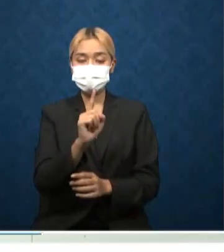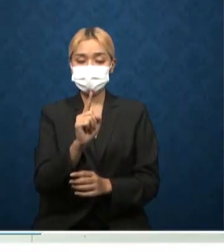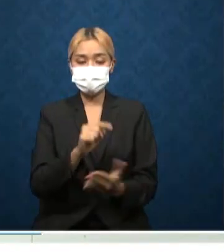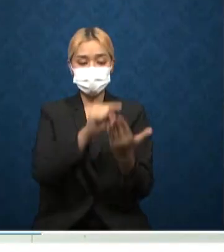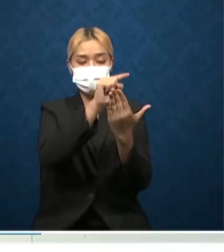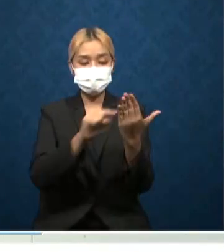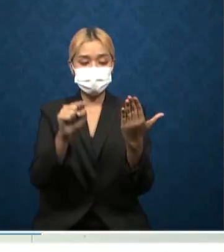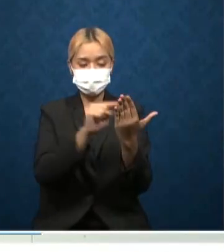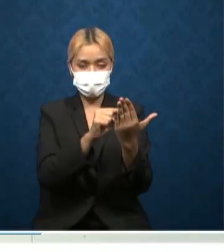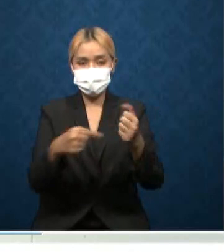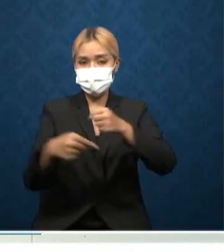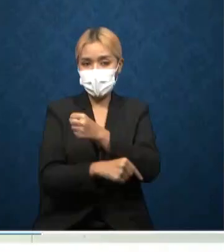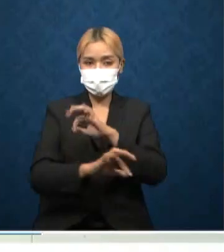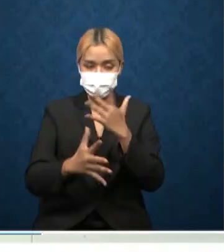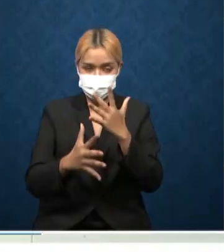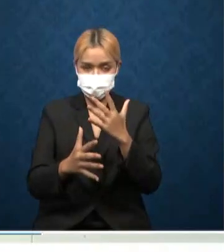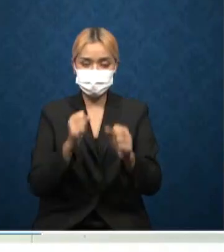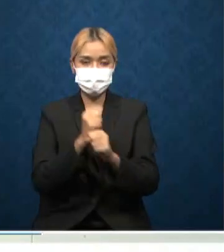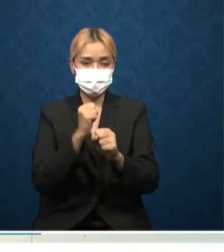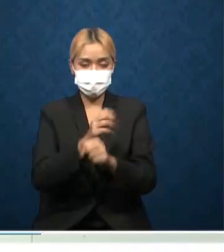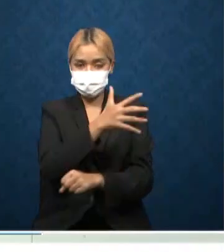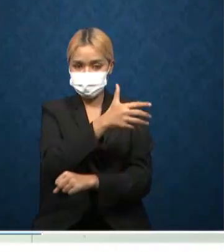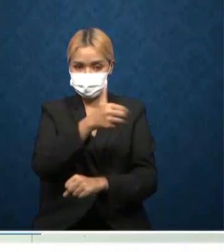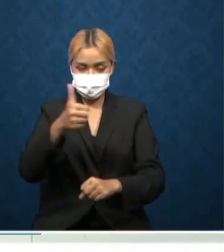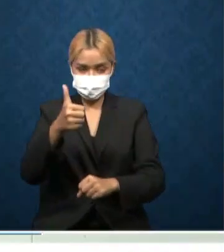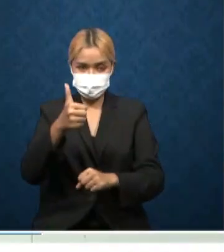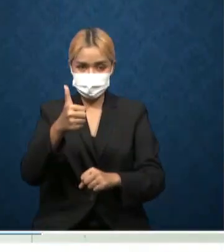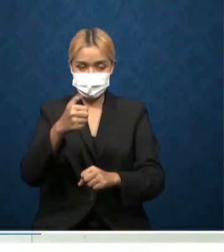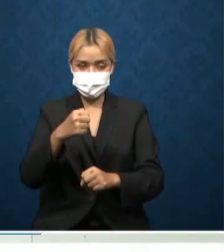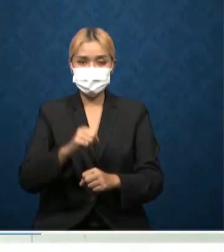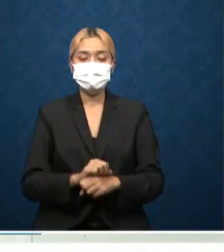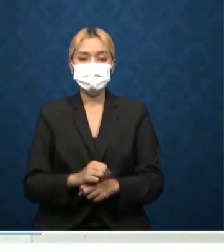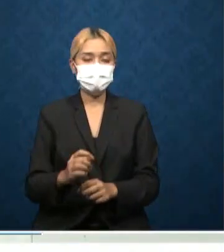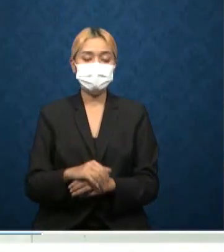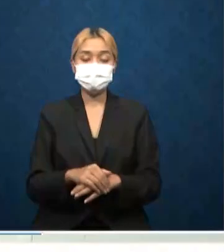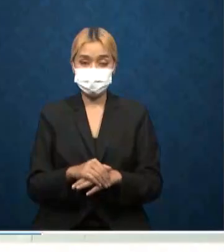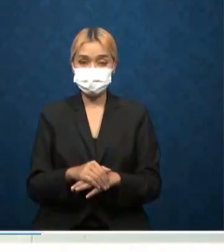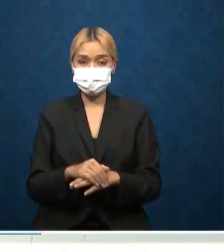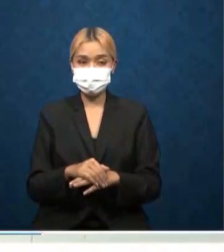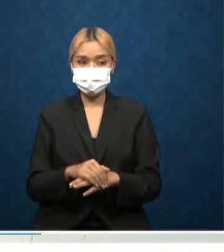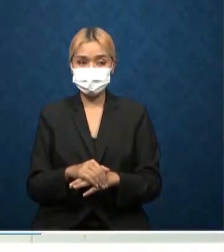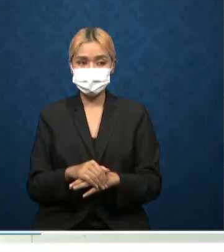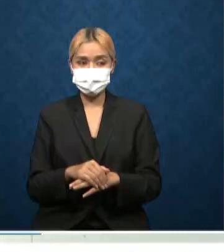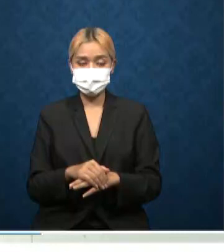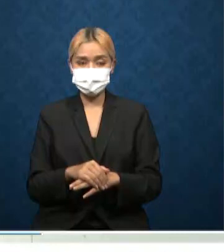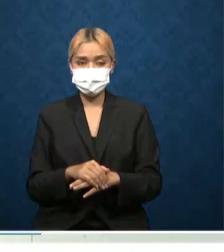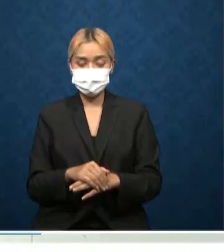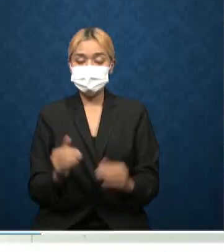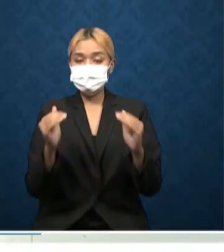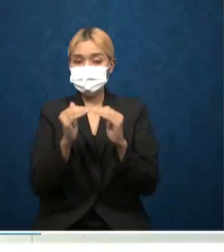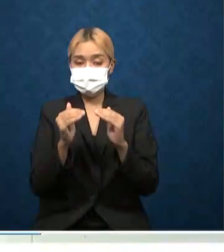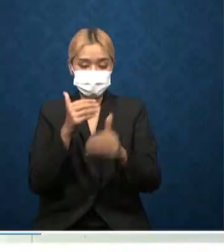เลือกตั้งที่สุจริตและเที่ยงธรรมปราศจากการลดการซื้อสิทธิ์ขายเสียงลง